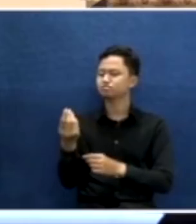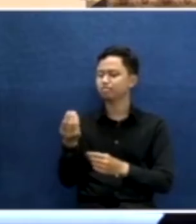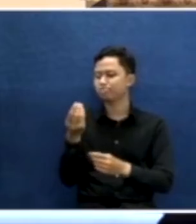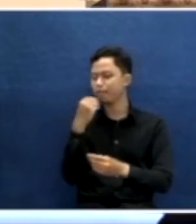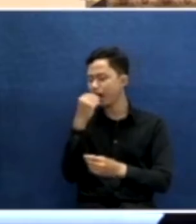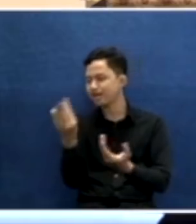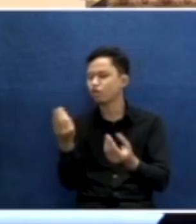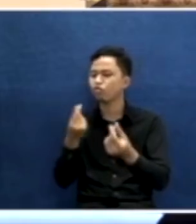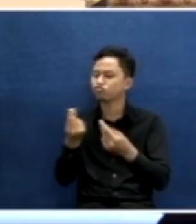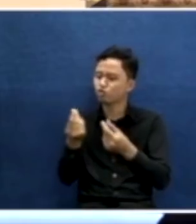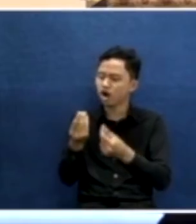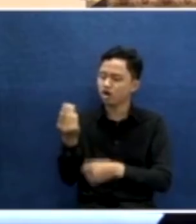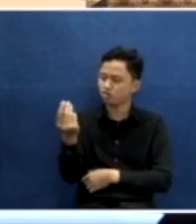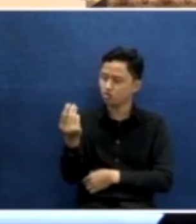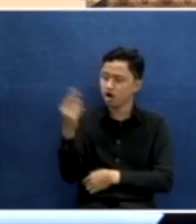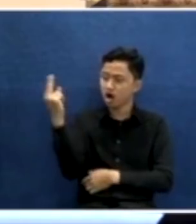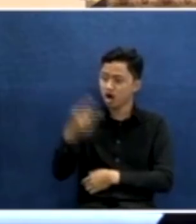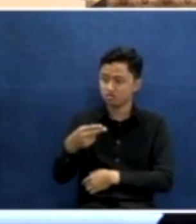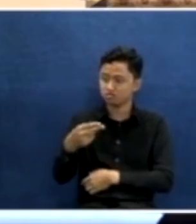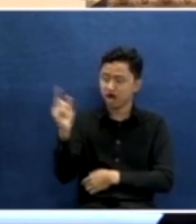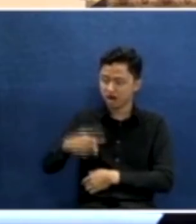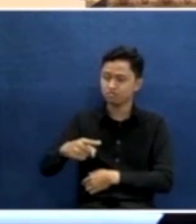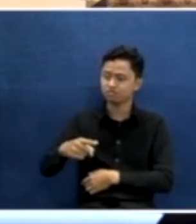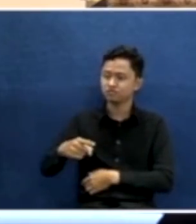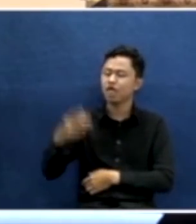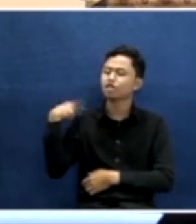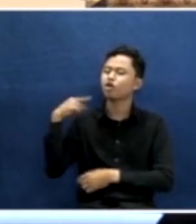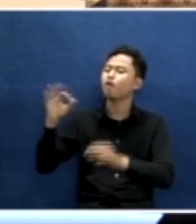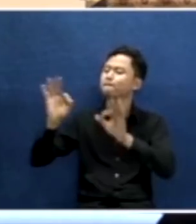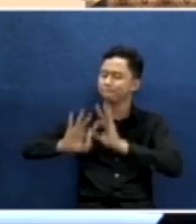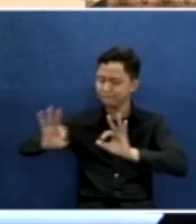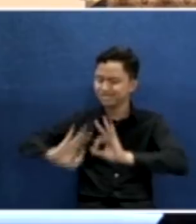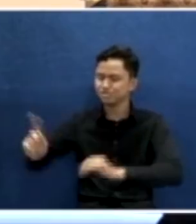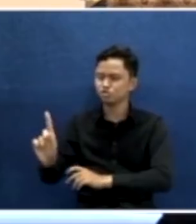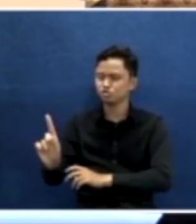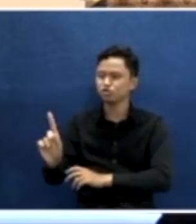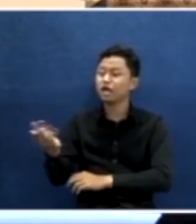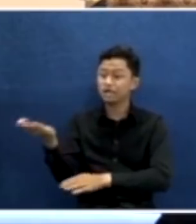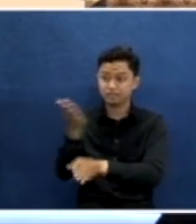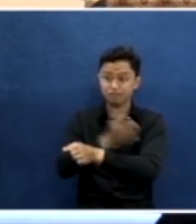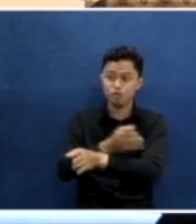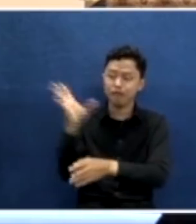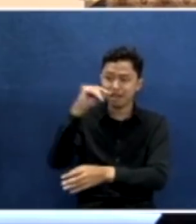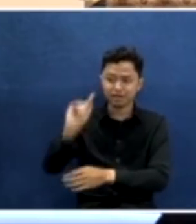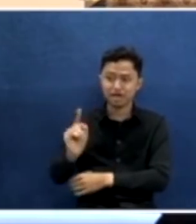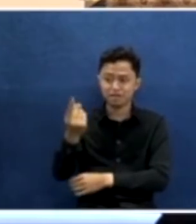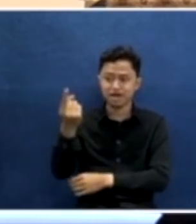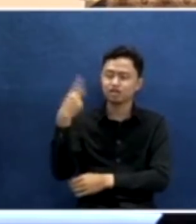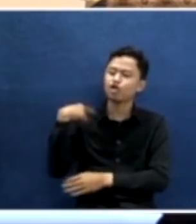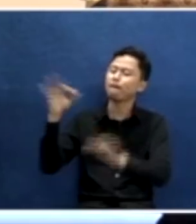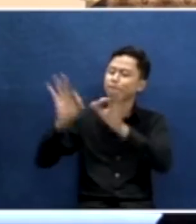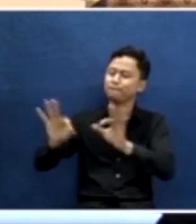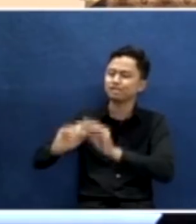bersih-bersih nari sebelum malam pertamanya antum Hai pastikan itu bersih dulu kenapa ustad karena kalau atau